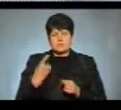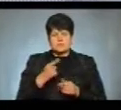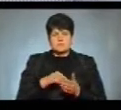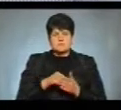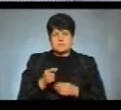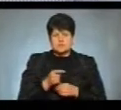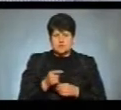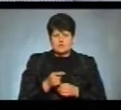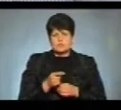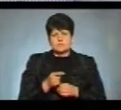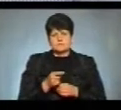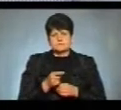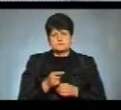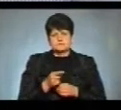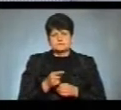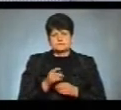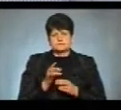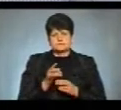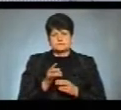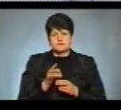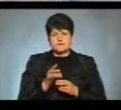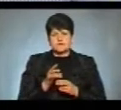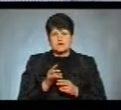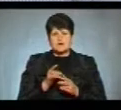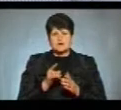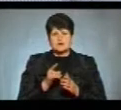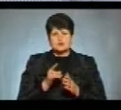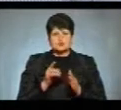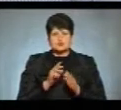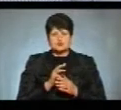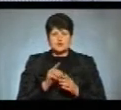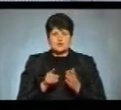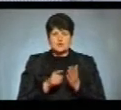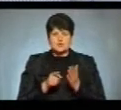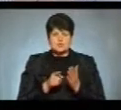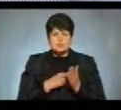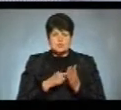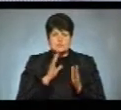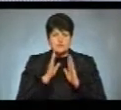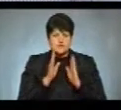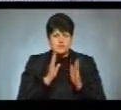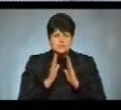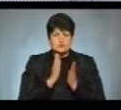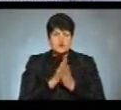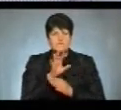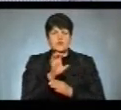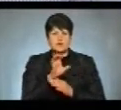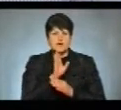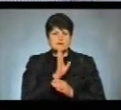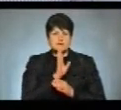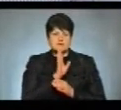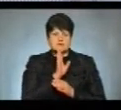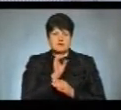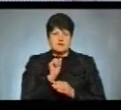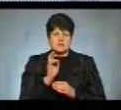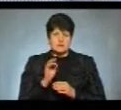Тернополя. На сторінці Фейсбук головного управління національної поліції є відповідна фотографія дитини, анкетні